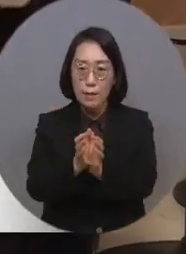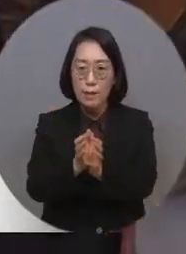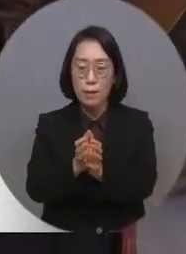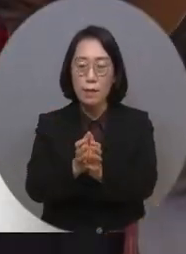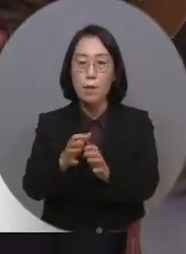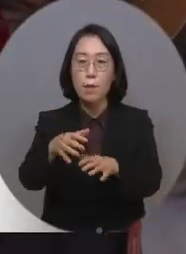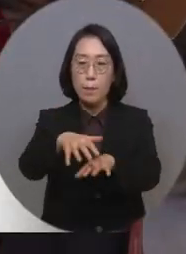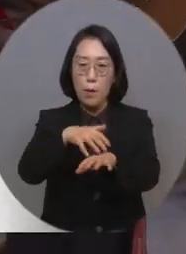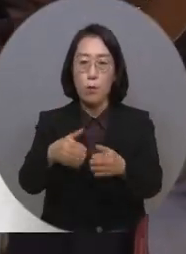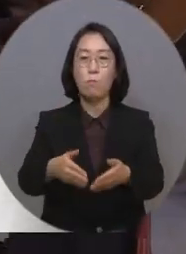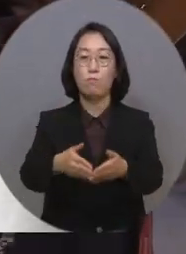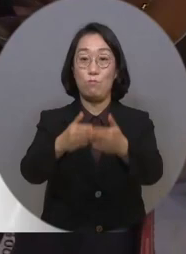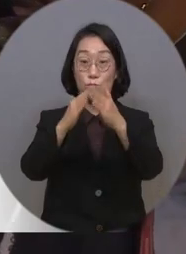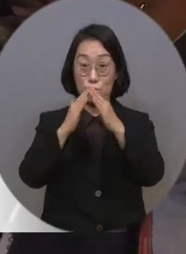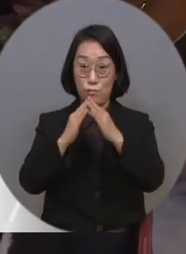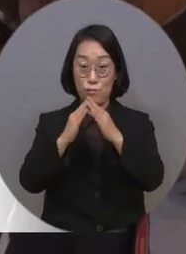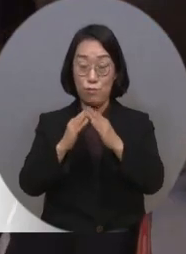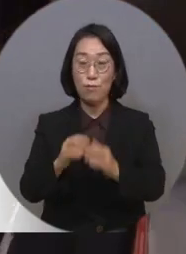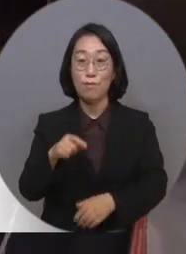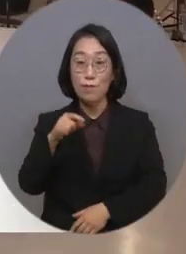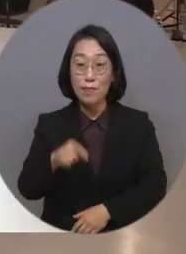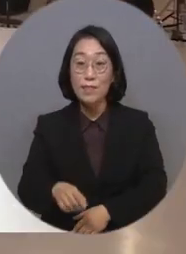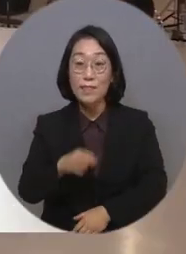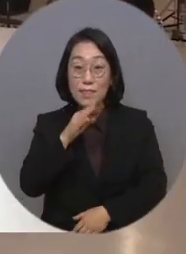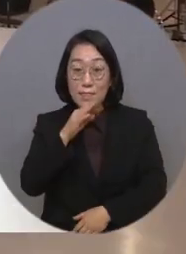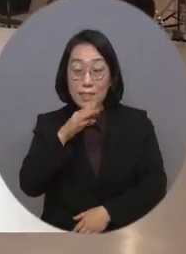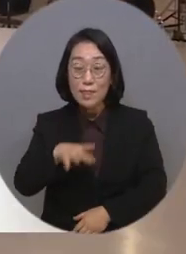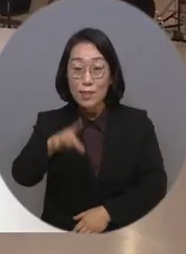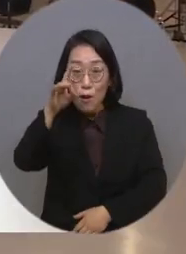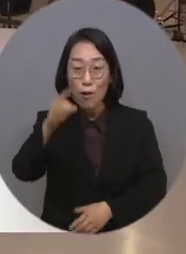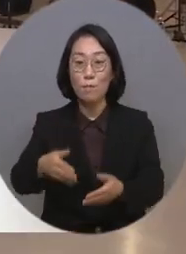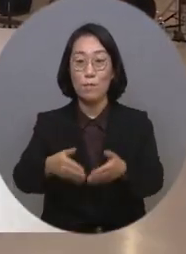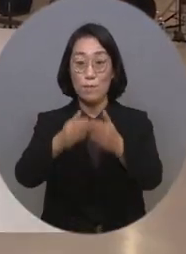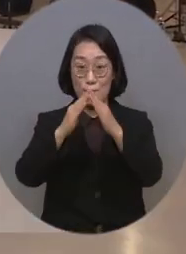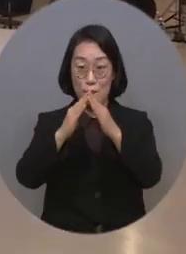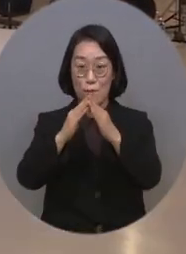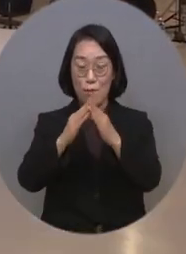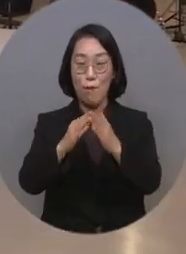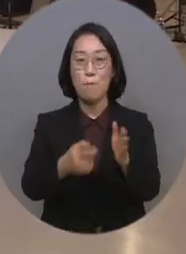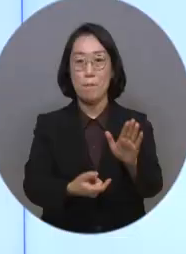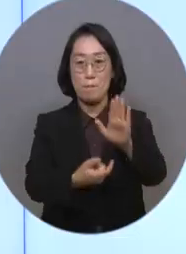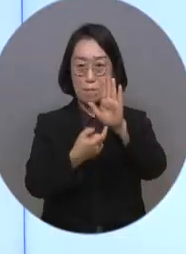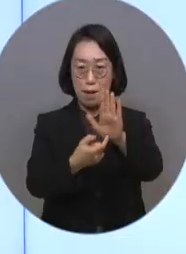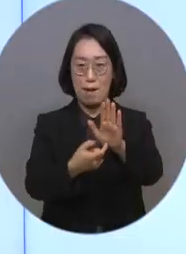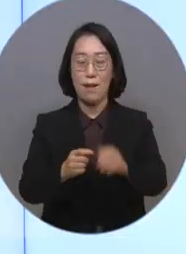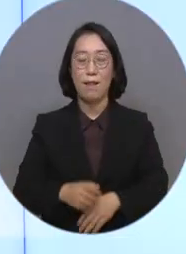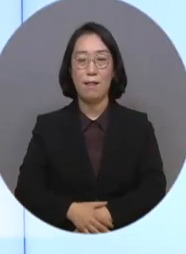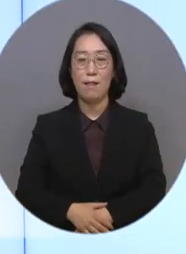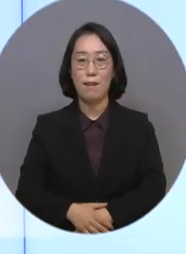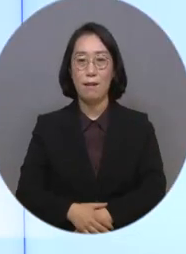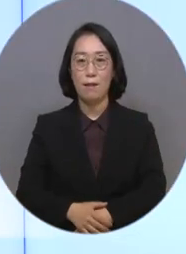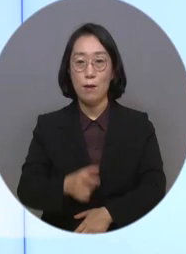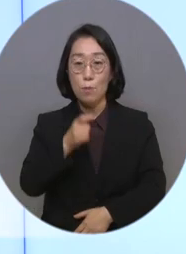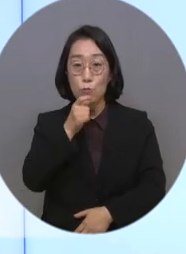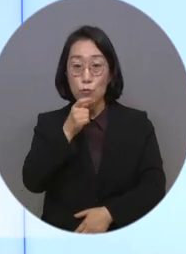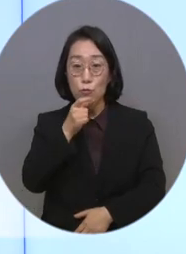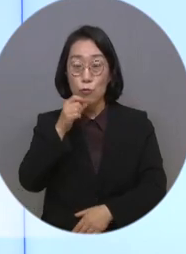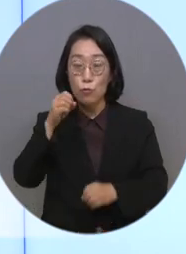왔습니다. 그리고 마침내 물빛소리 합창단이 창단되며 결실을 맺게 됐습니다.